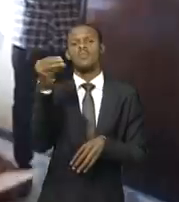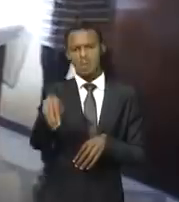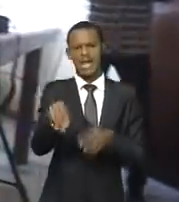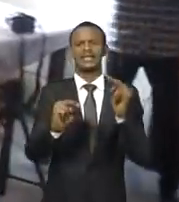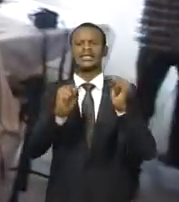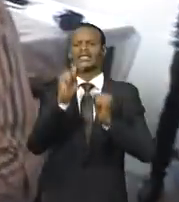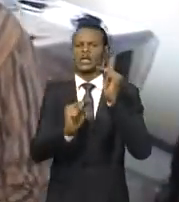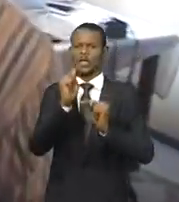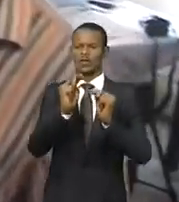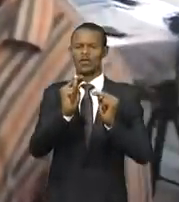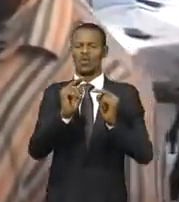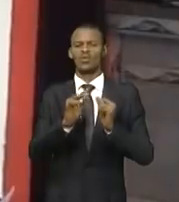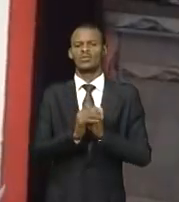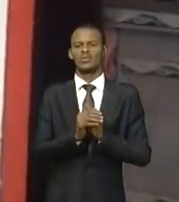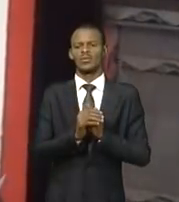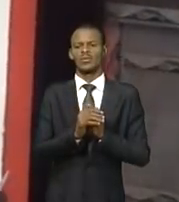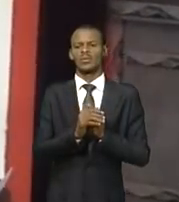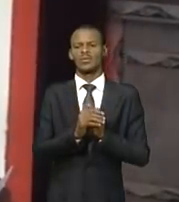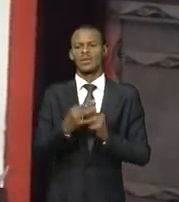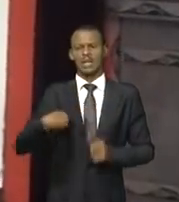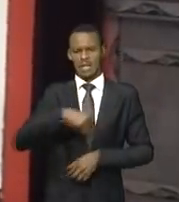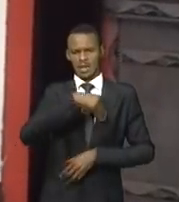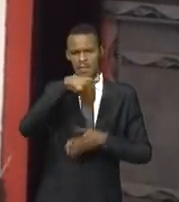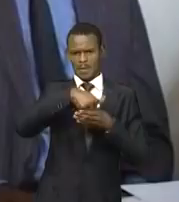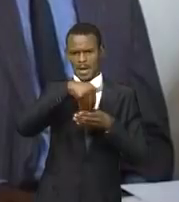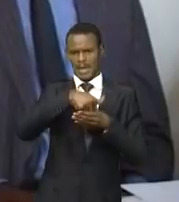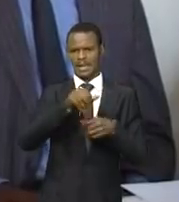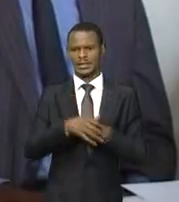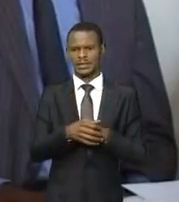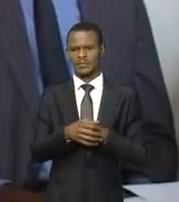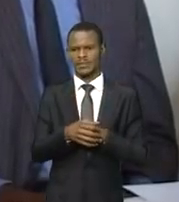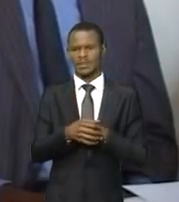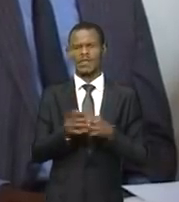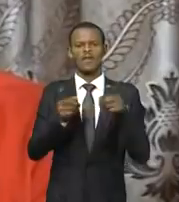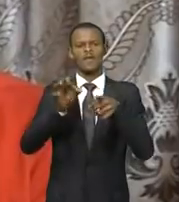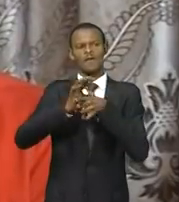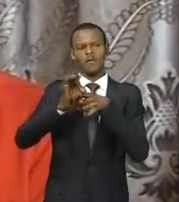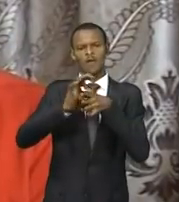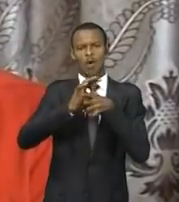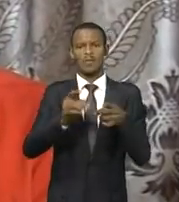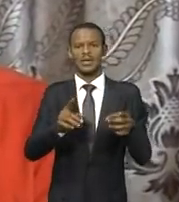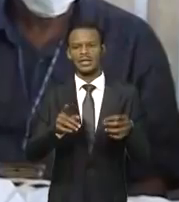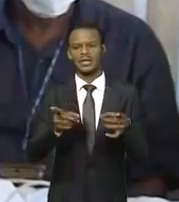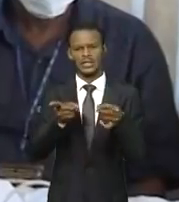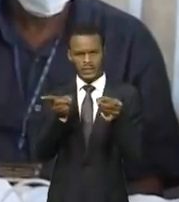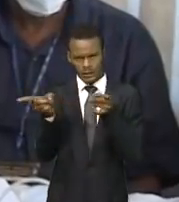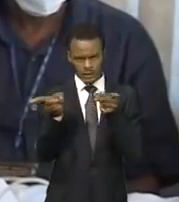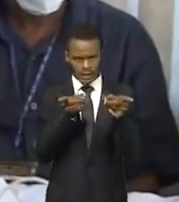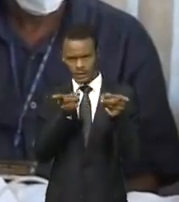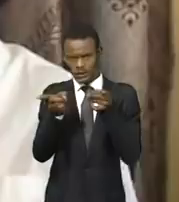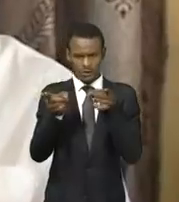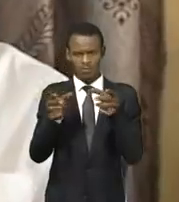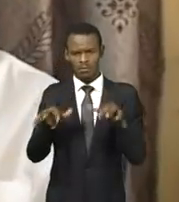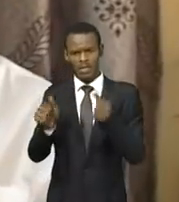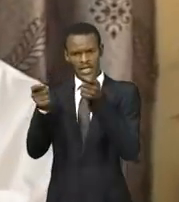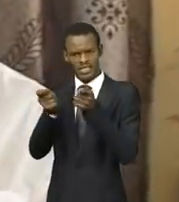management avec deux formateurs de la diaspora congolaise. L'environnement étant en perpétuelle mutation, il est bon pour les